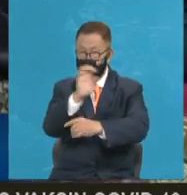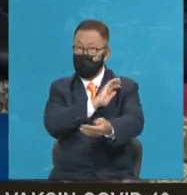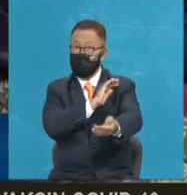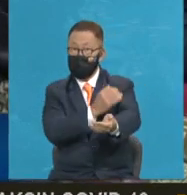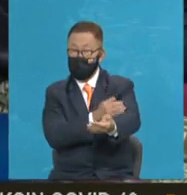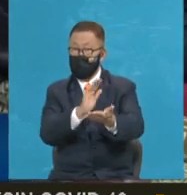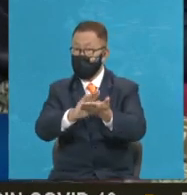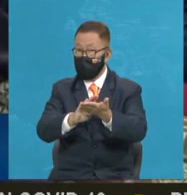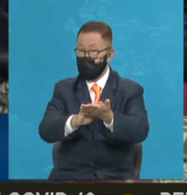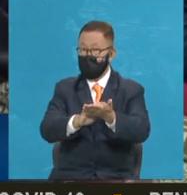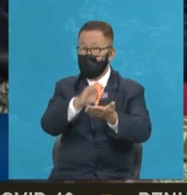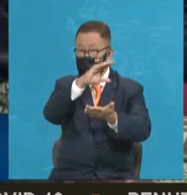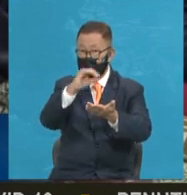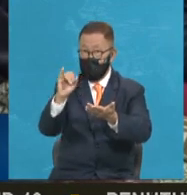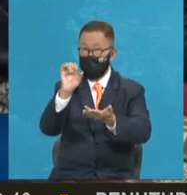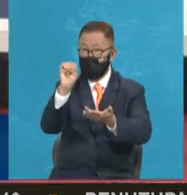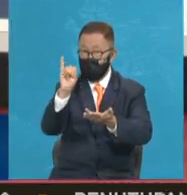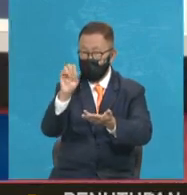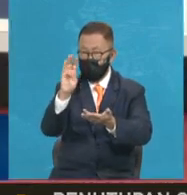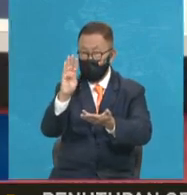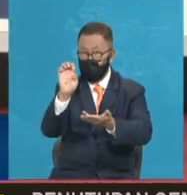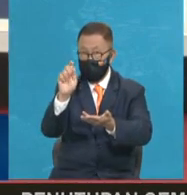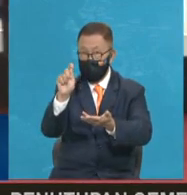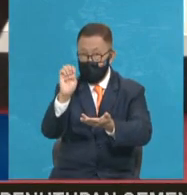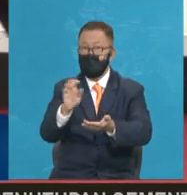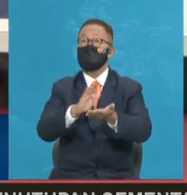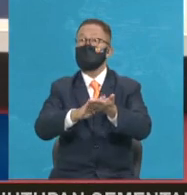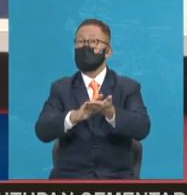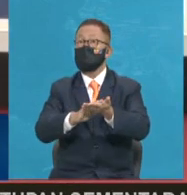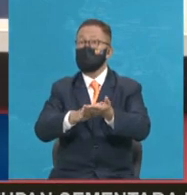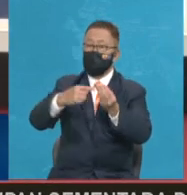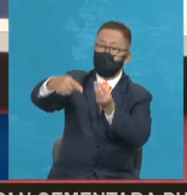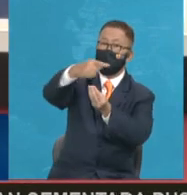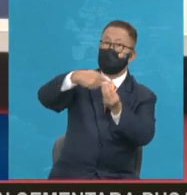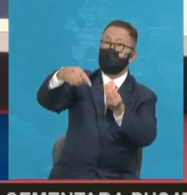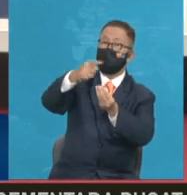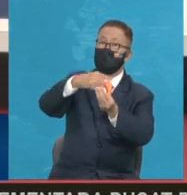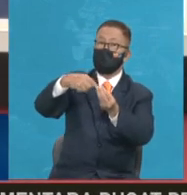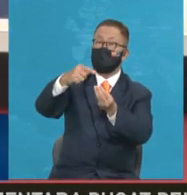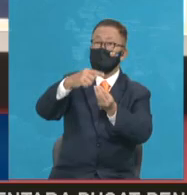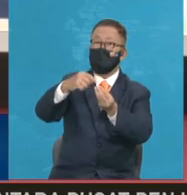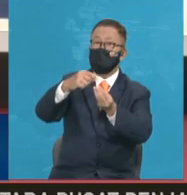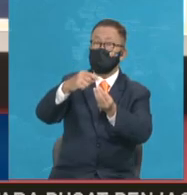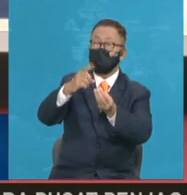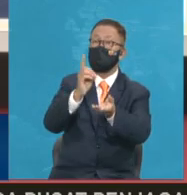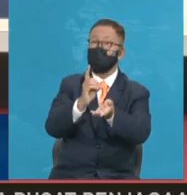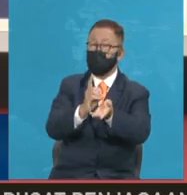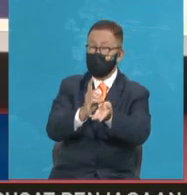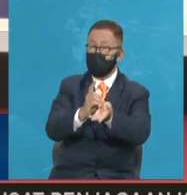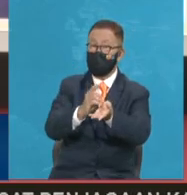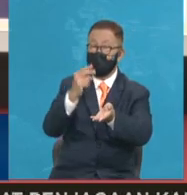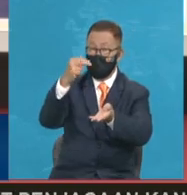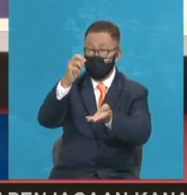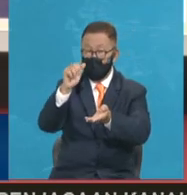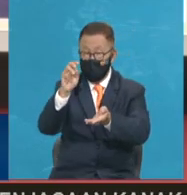jenengi ringcentral dan IBC School of energy engineering satelit disempurnakan oleh Doktor Haji Asman bin Ahmad